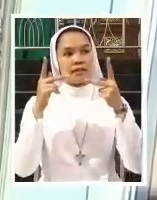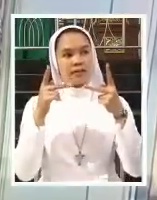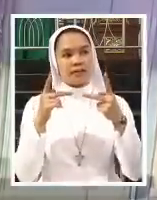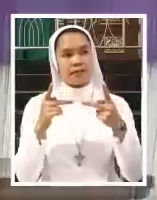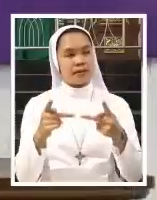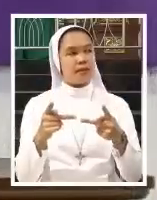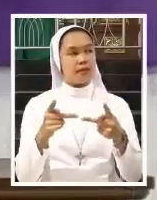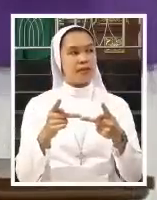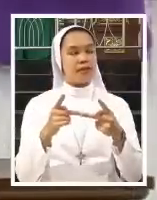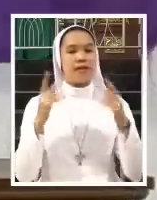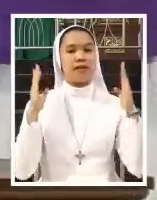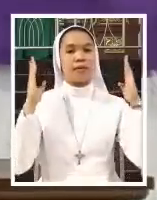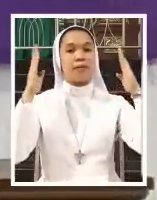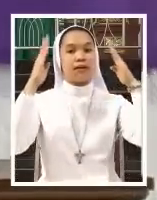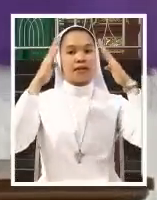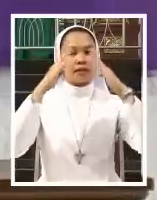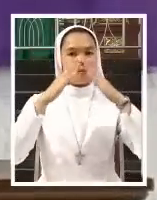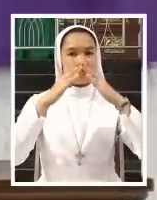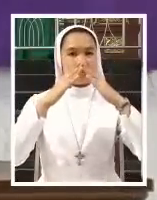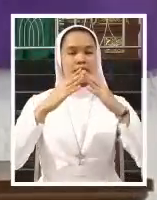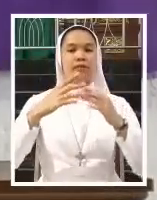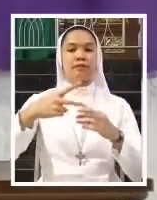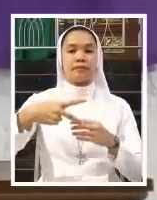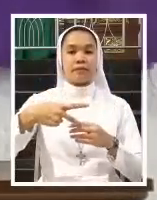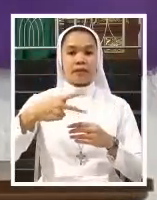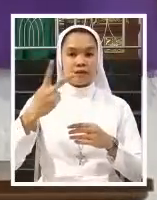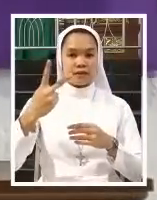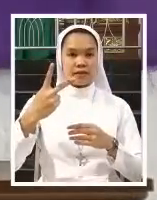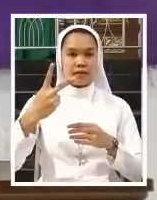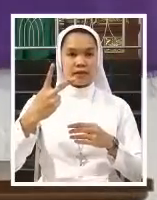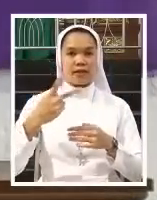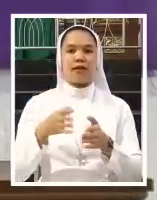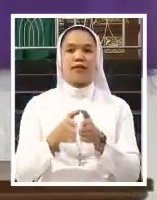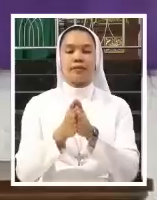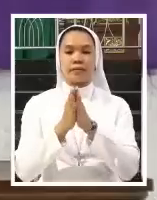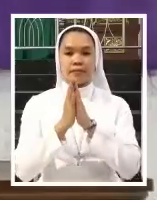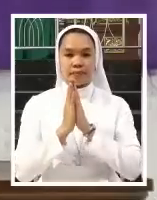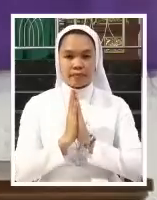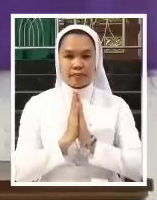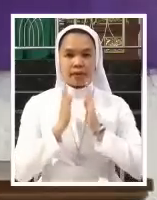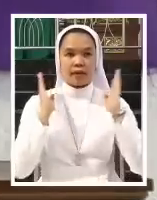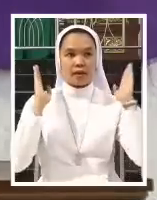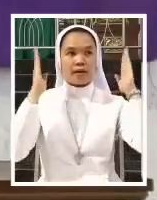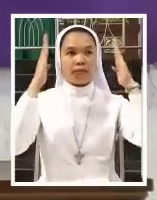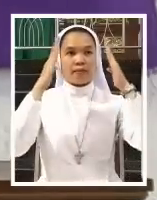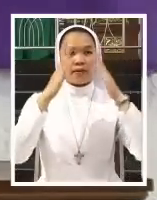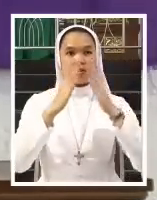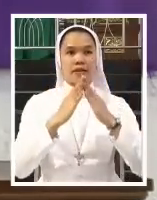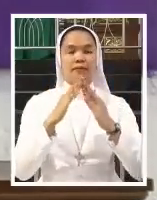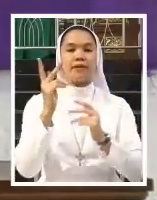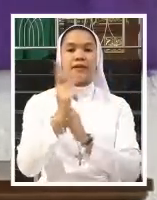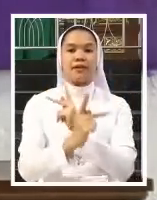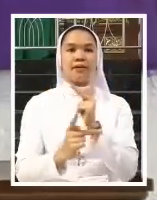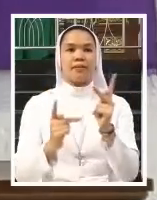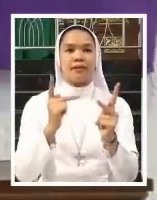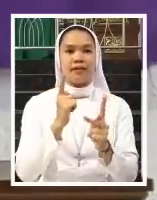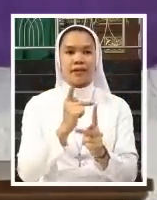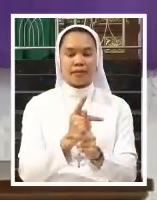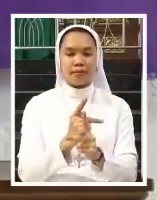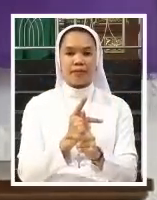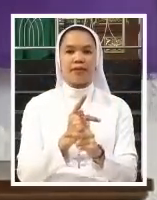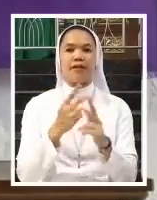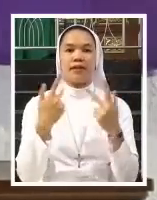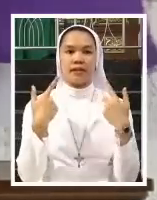kan arsobispo. Ikaduwa, hahagadon kan arsobispo sa mga tao na sa